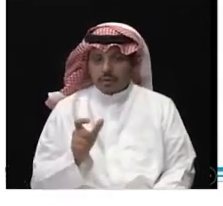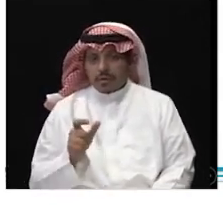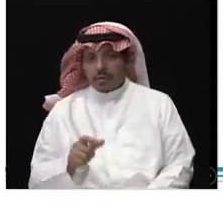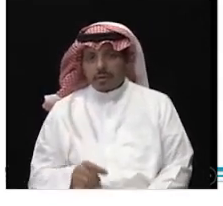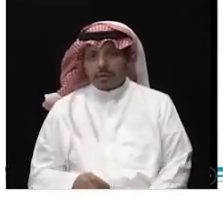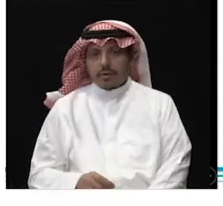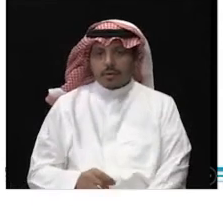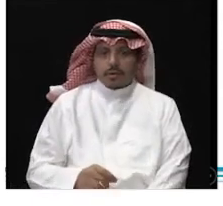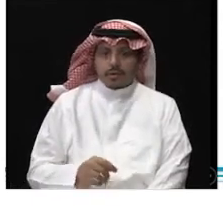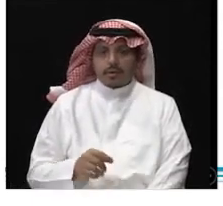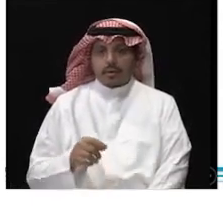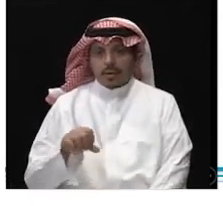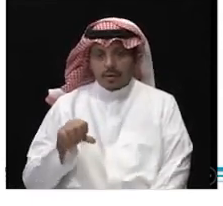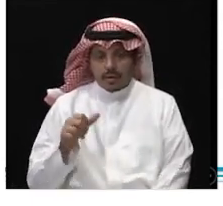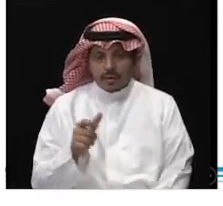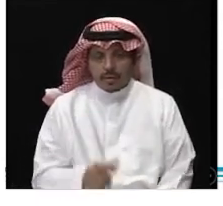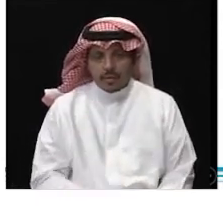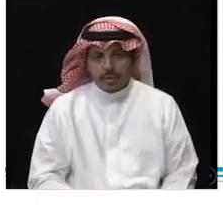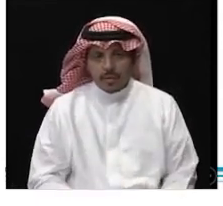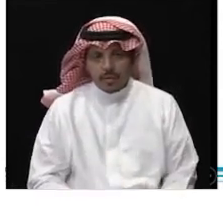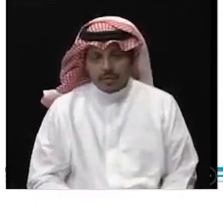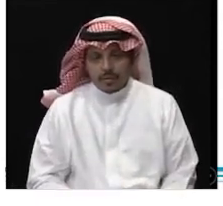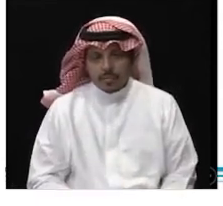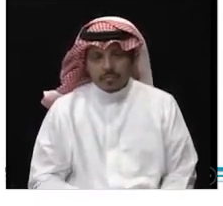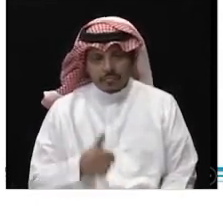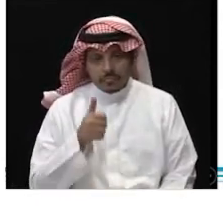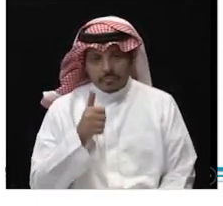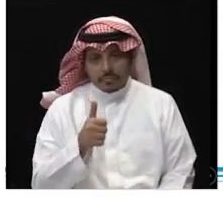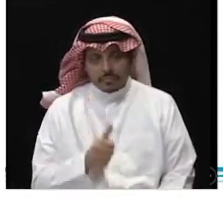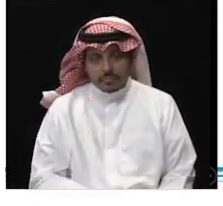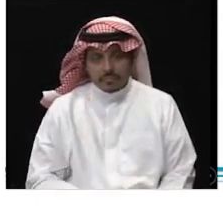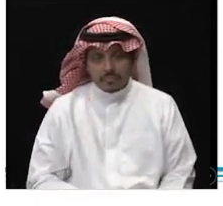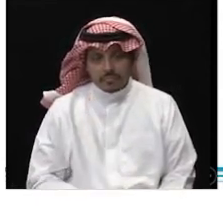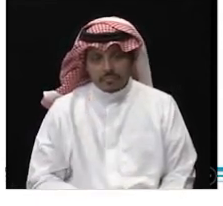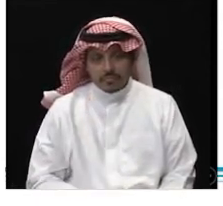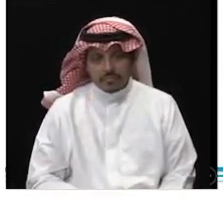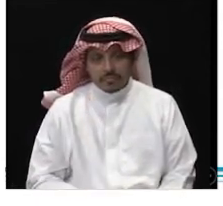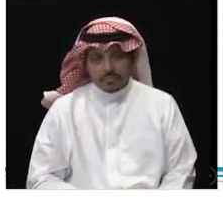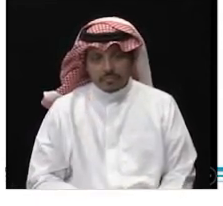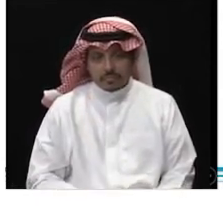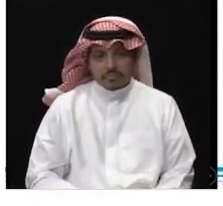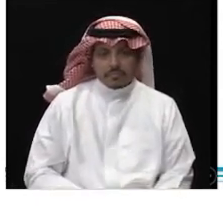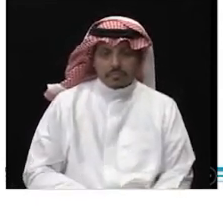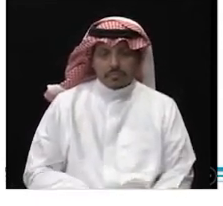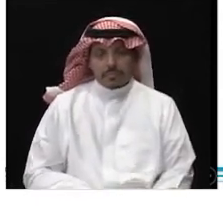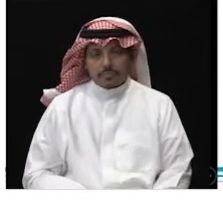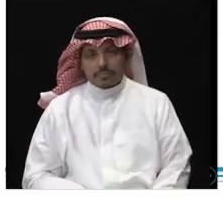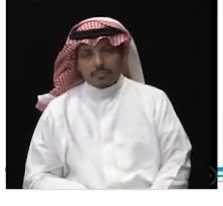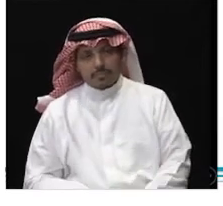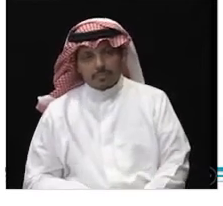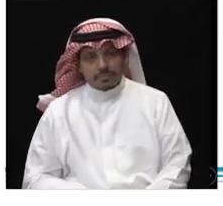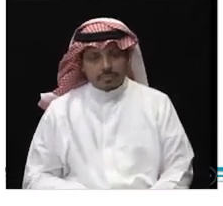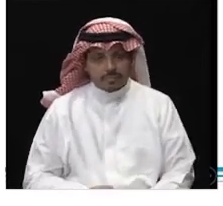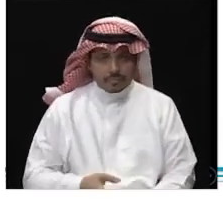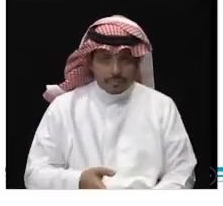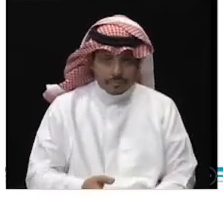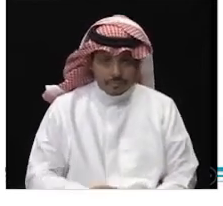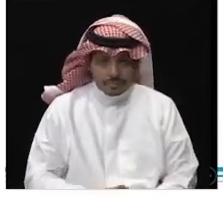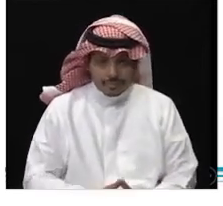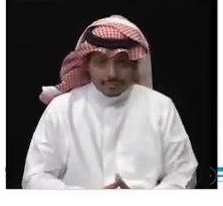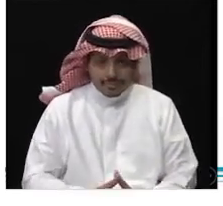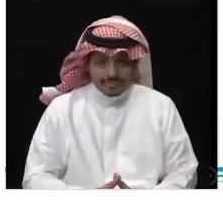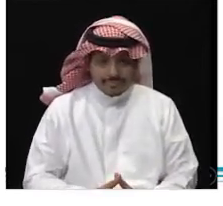إن، إي إن، أحسنتم، رائعون. نتابع معا الآن، من